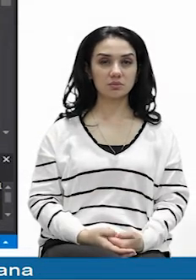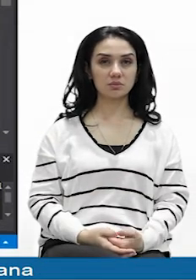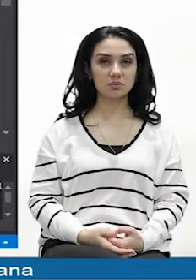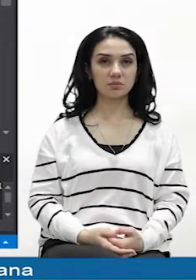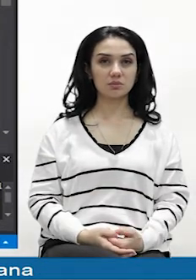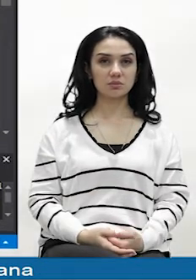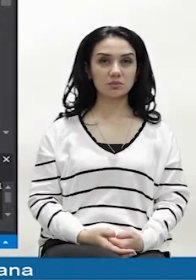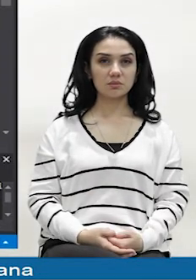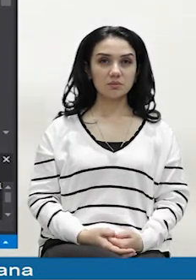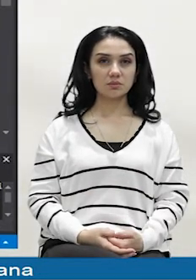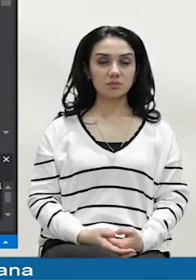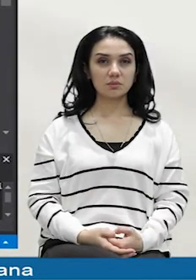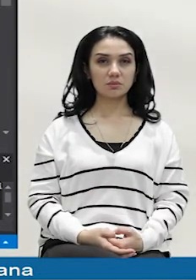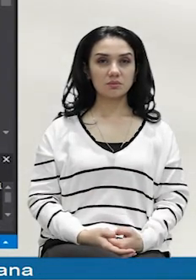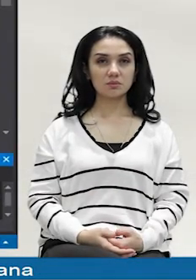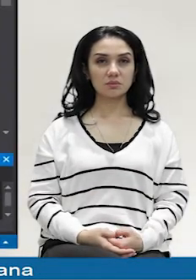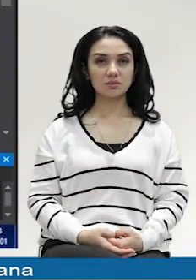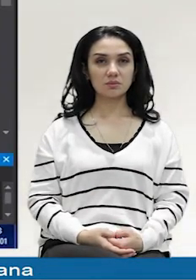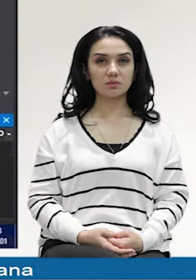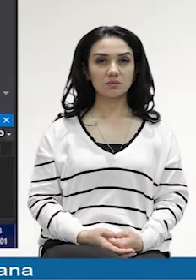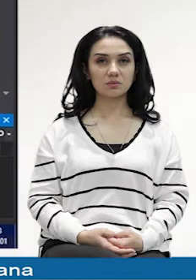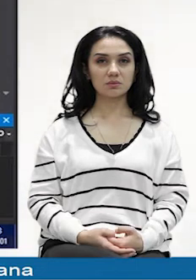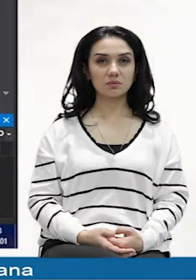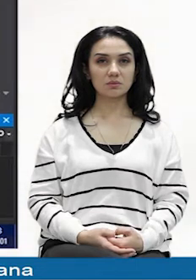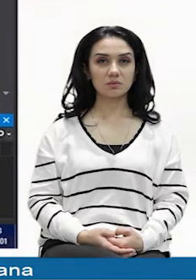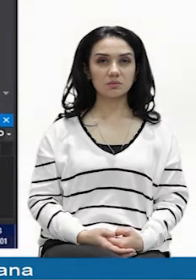bilmeyemem de yazı. Yani işlet görelimiz.